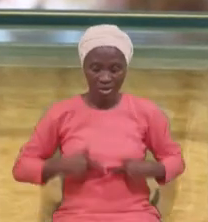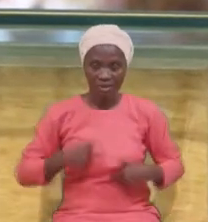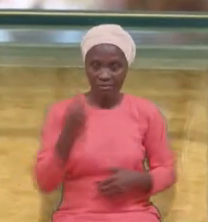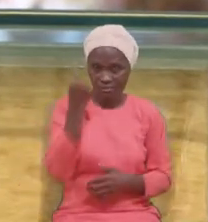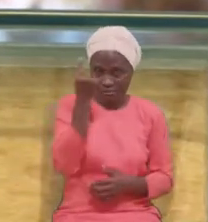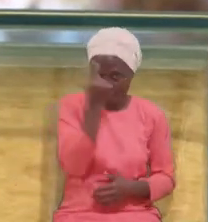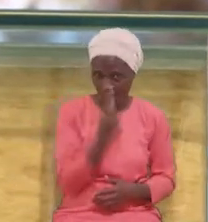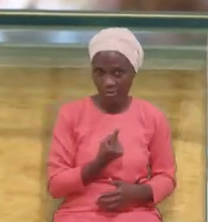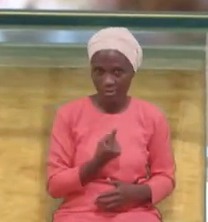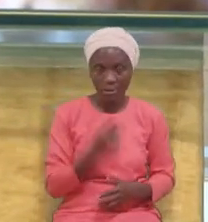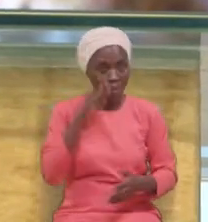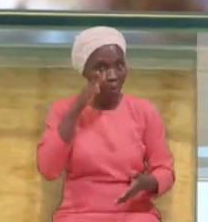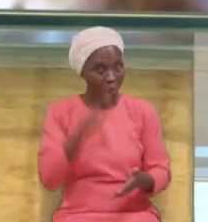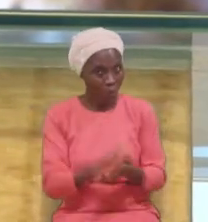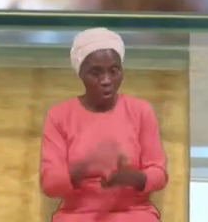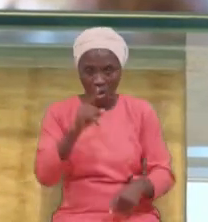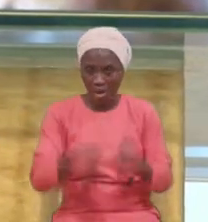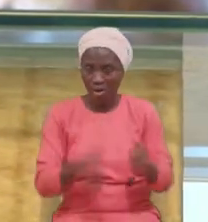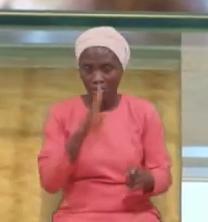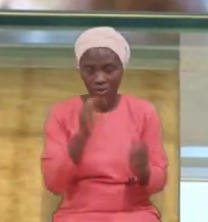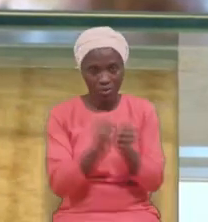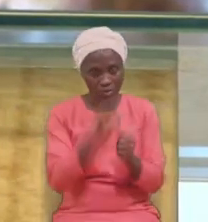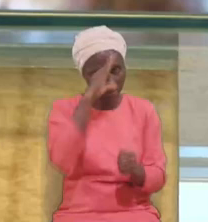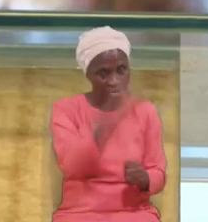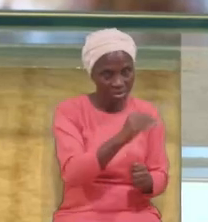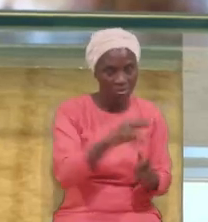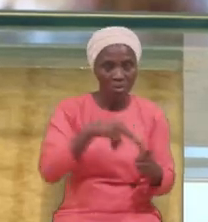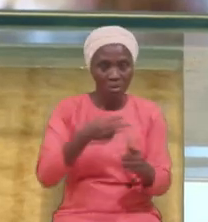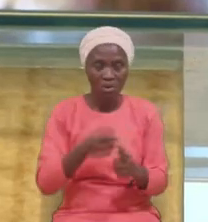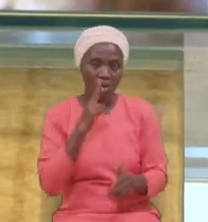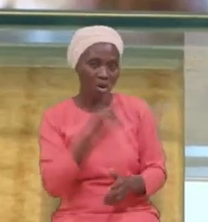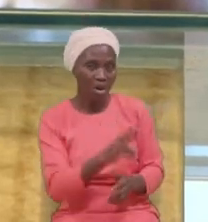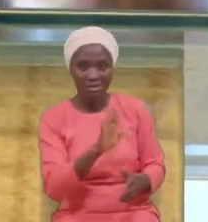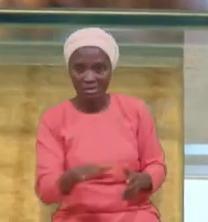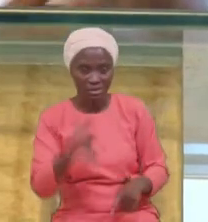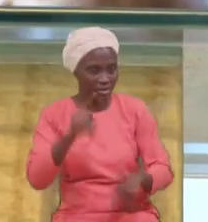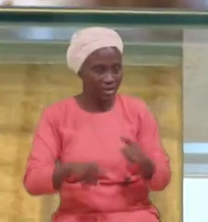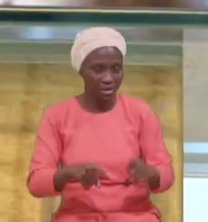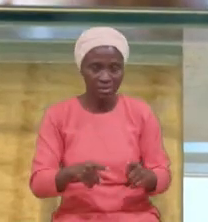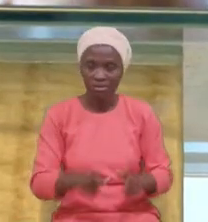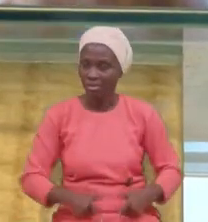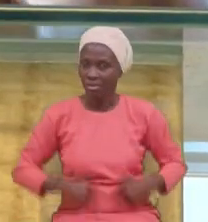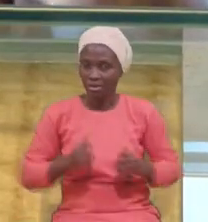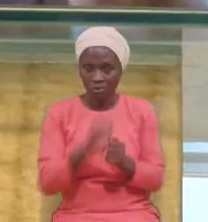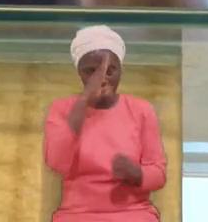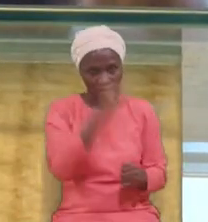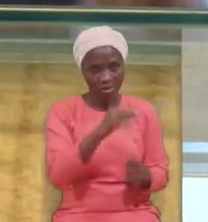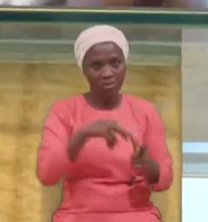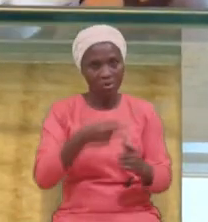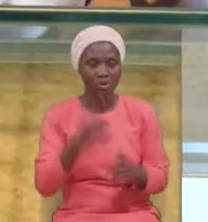seul. Pourquoi? Sa femme ne pouvait pas être avec lui. La femme ne peut pas être avec